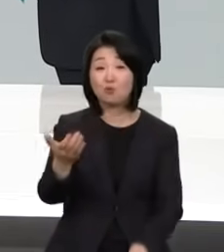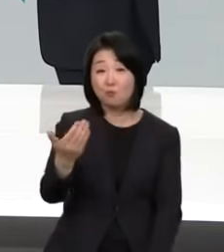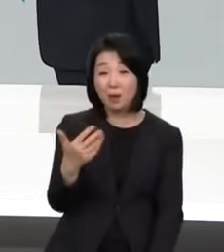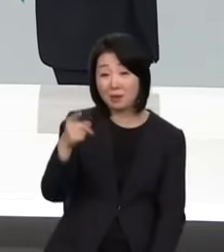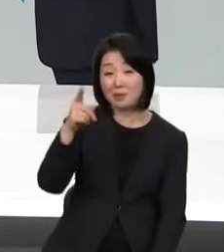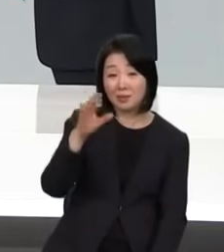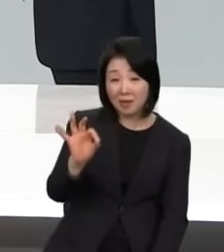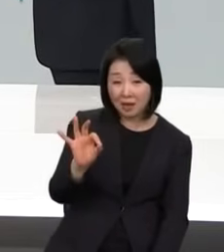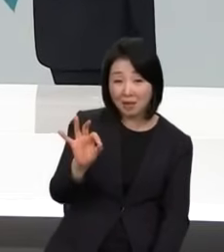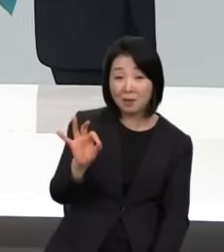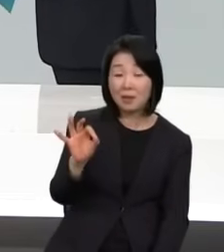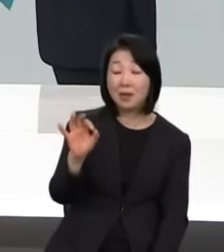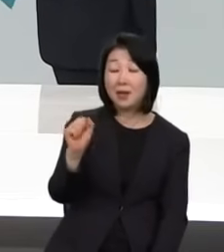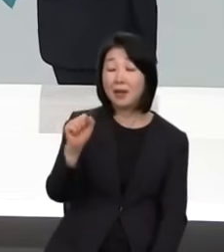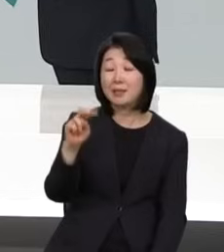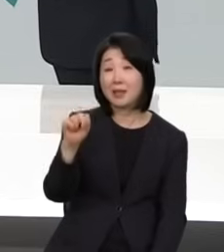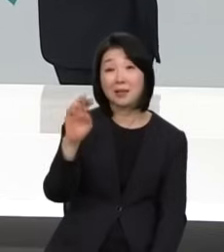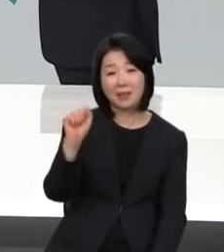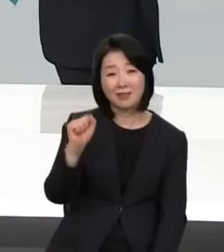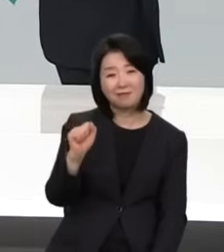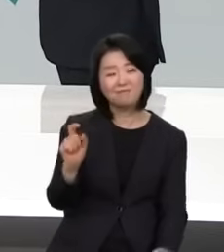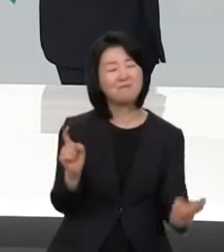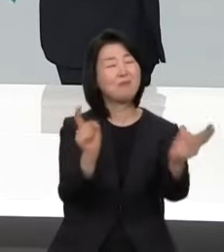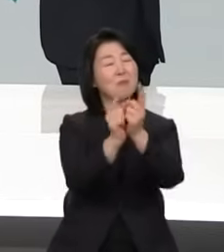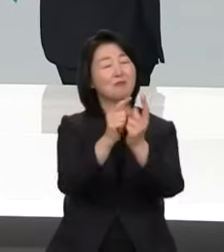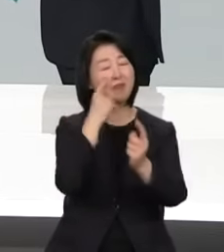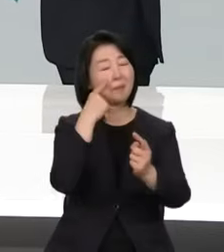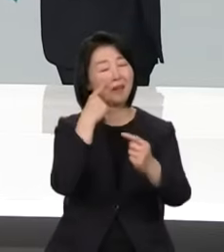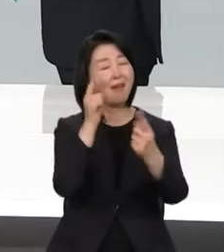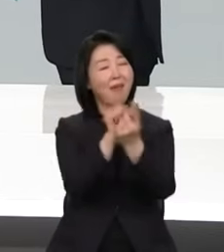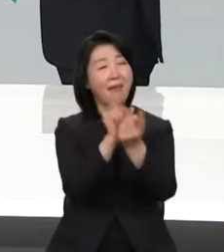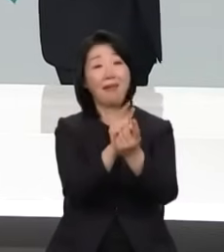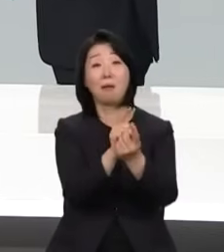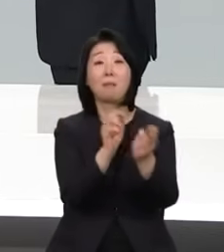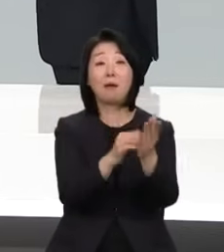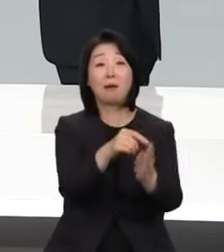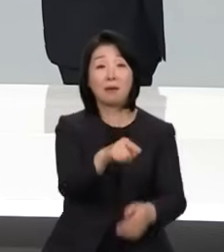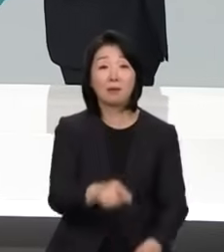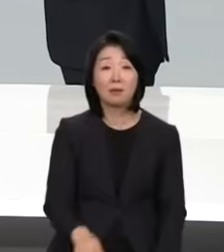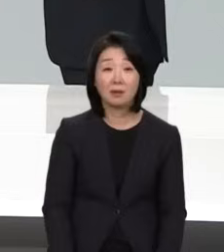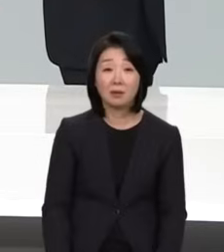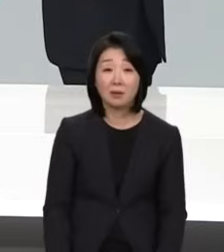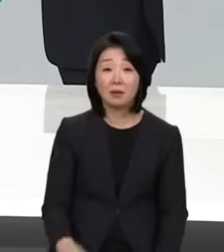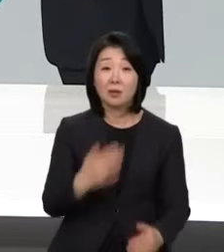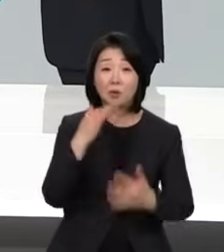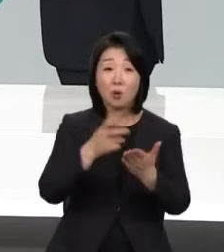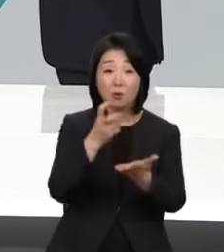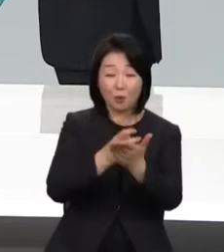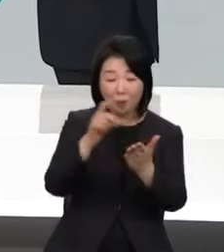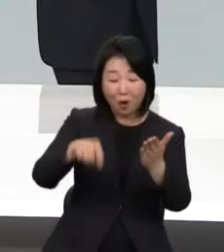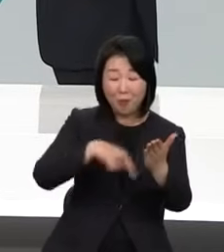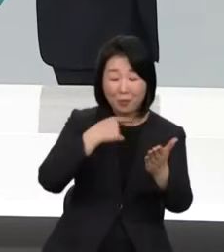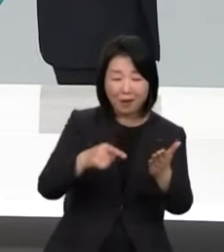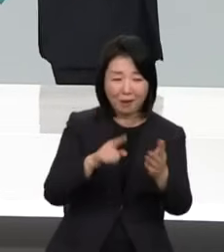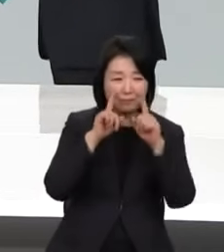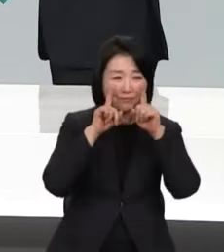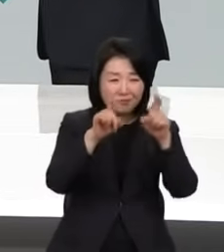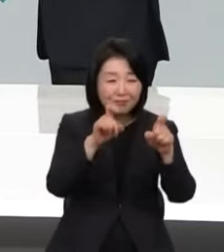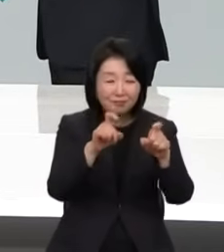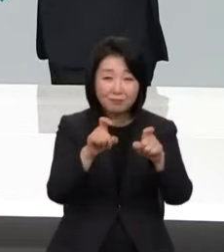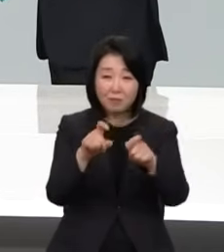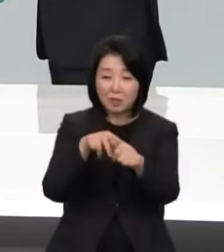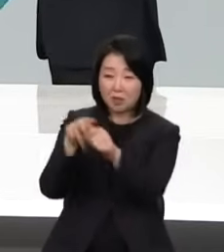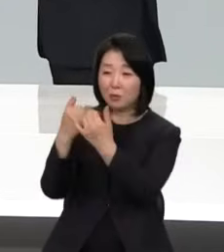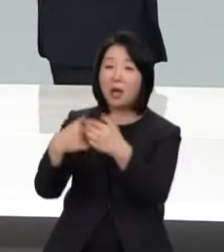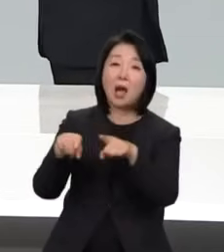장해찬 후보가 자신의 SNS에 자, 맞불 유세를 하러 가겠다라고 얘기를 했습니다. 경기도 아, 네. 법화 유흥 의혹을 폭로했던 제보자와 같이